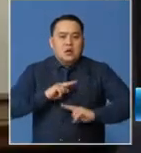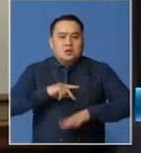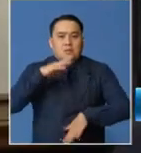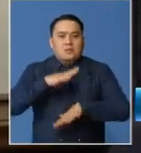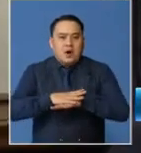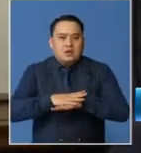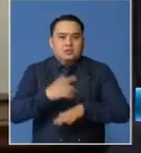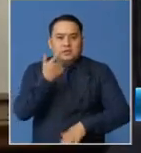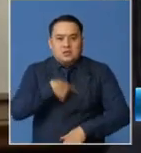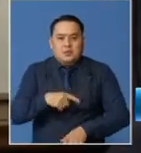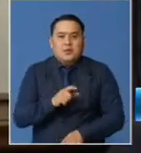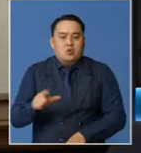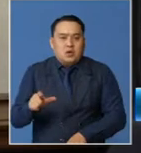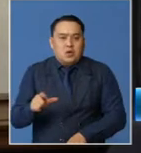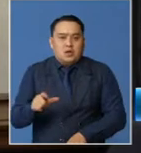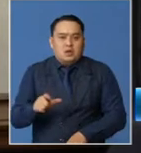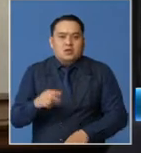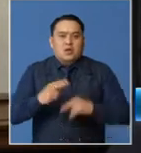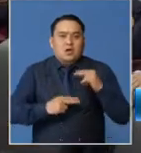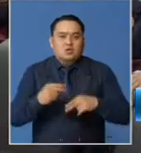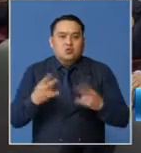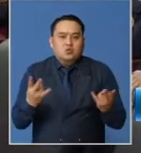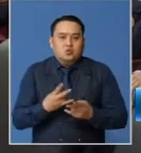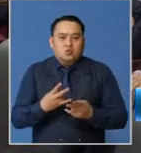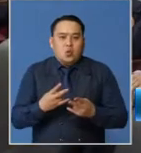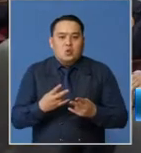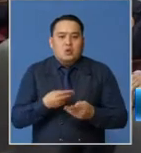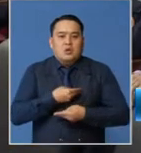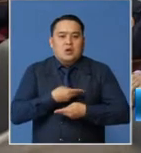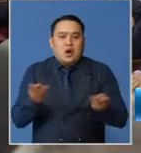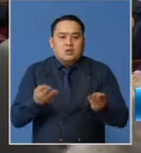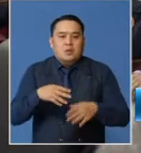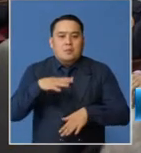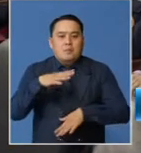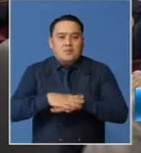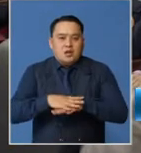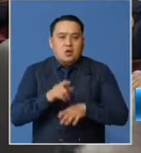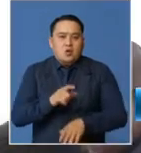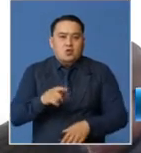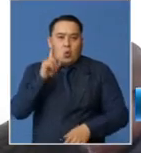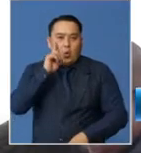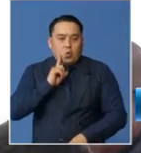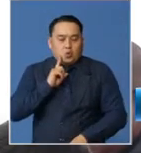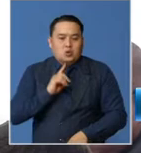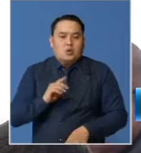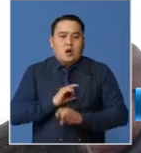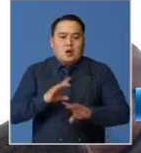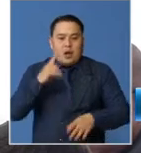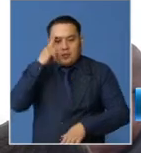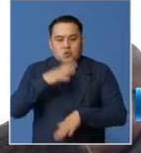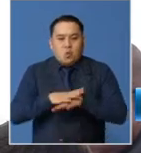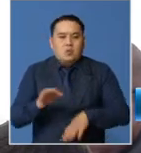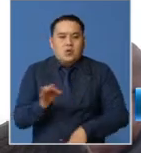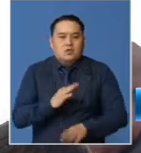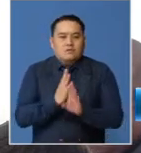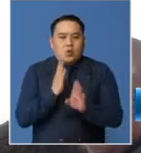банков, а не сами клиенты. Застройщикам необходимо сделать буклеты и раздать их по банкам. Людям так удобно. Добавим, в Алматинской области